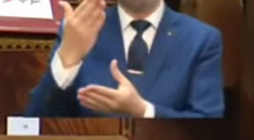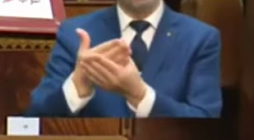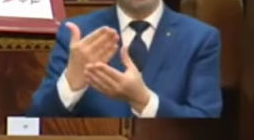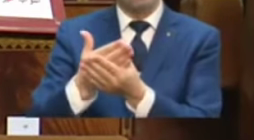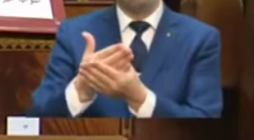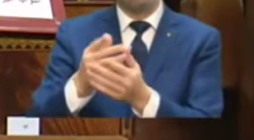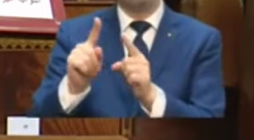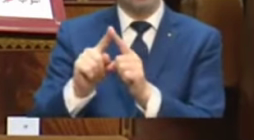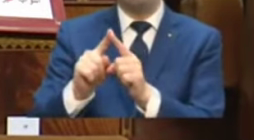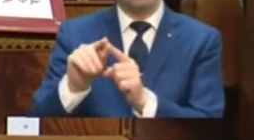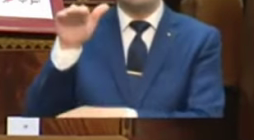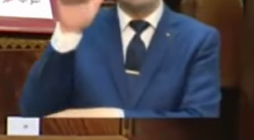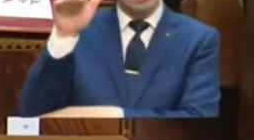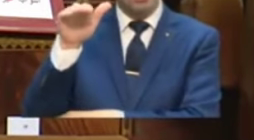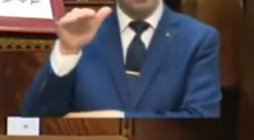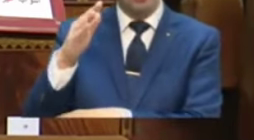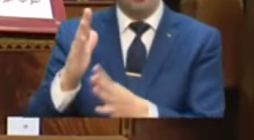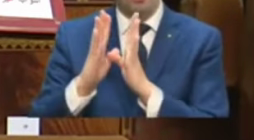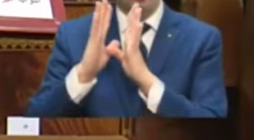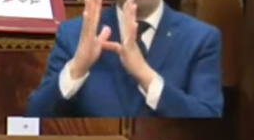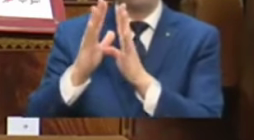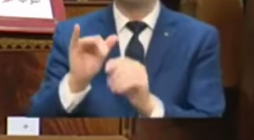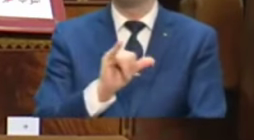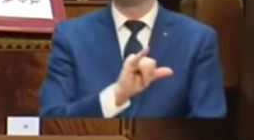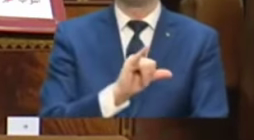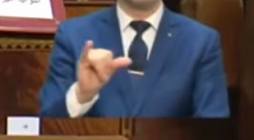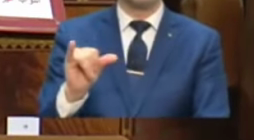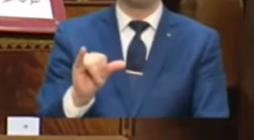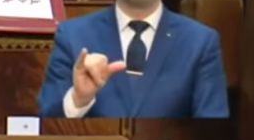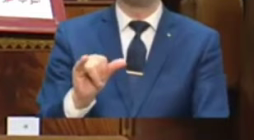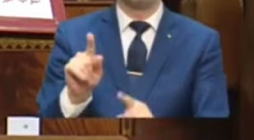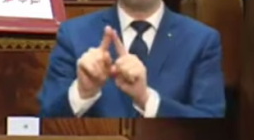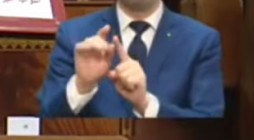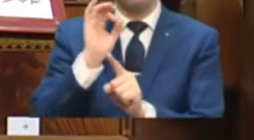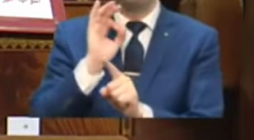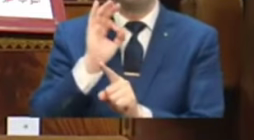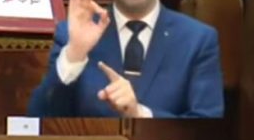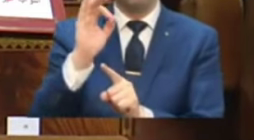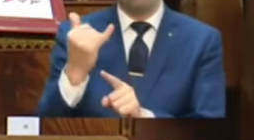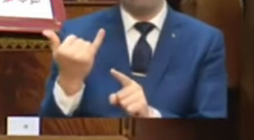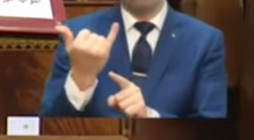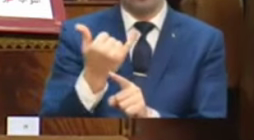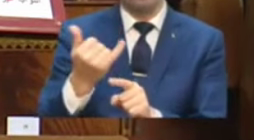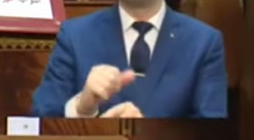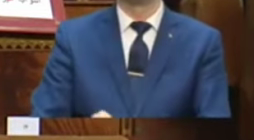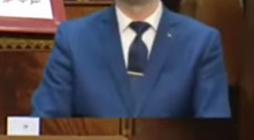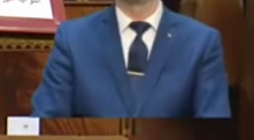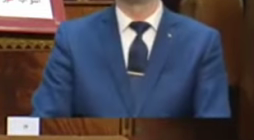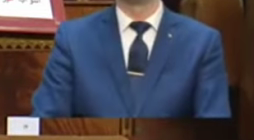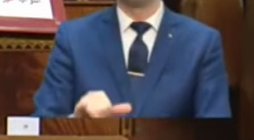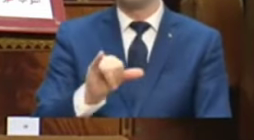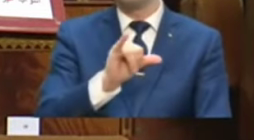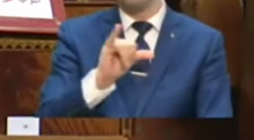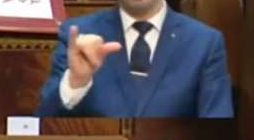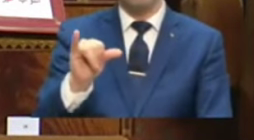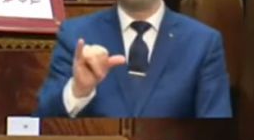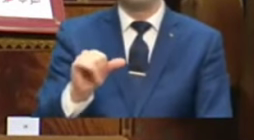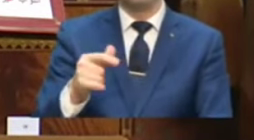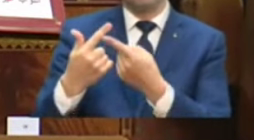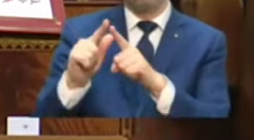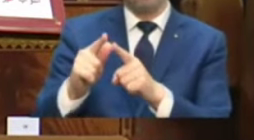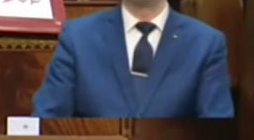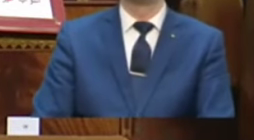بالصراخ وبالعويل، تخدم بالمواقف الثابته وما كاينش تشكيك. وثانيا